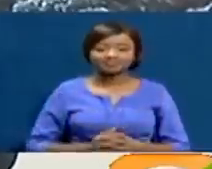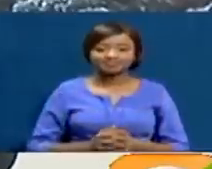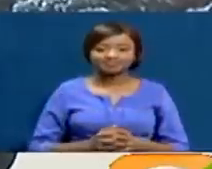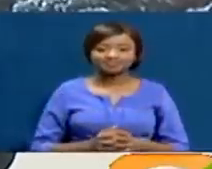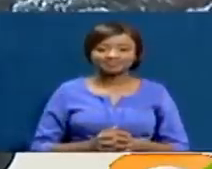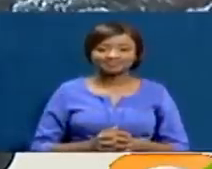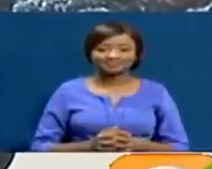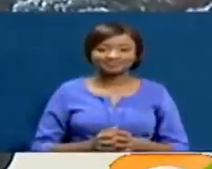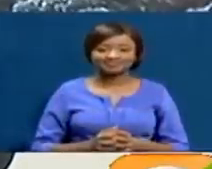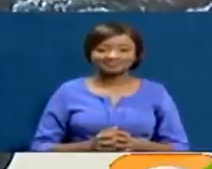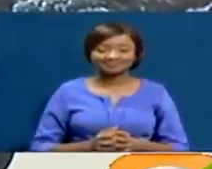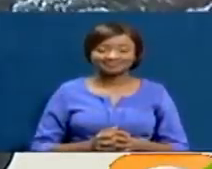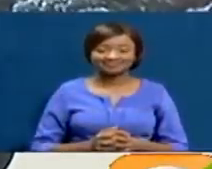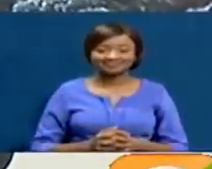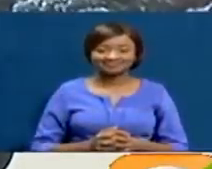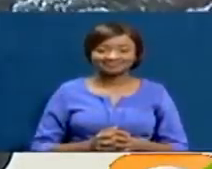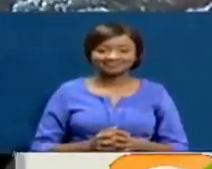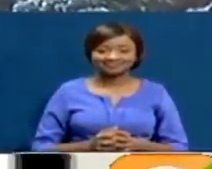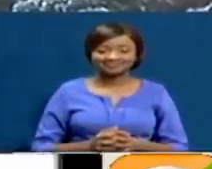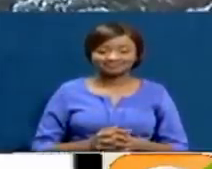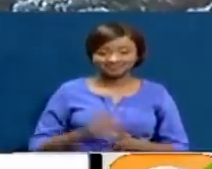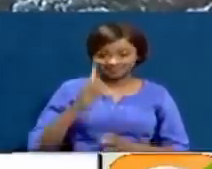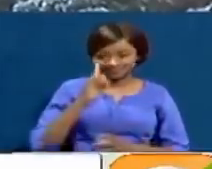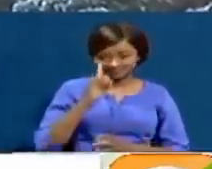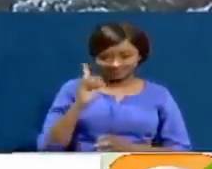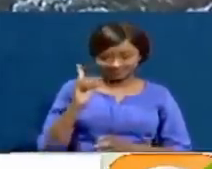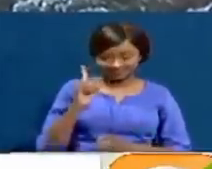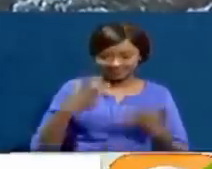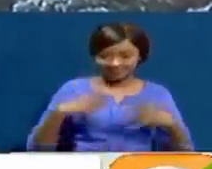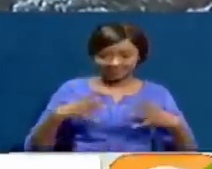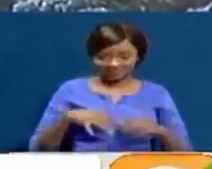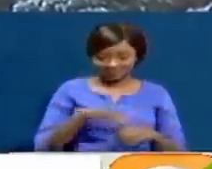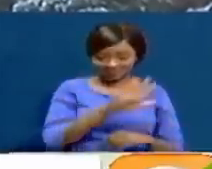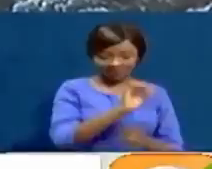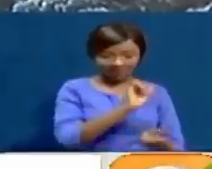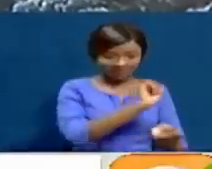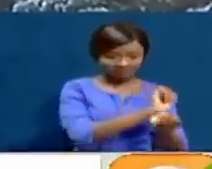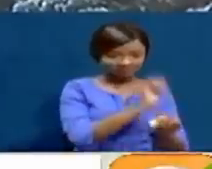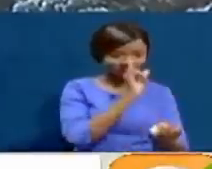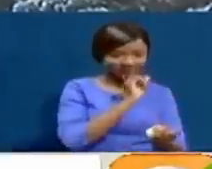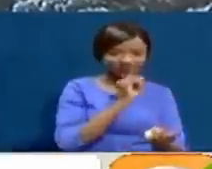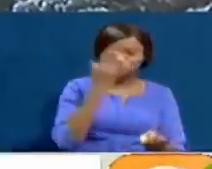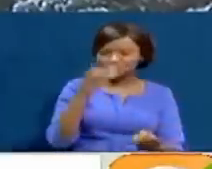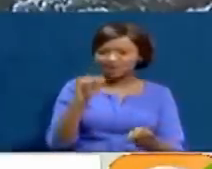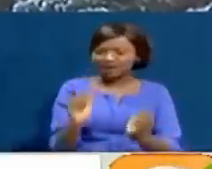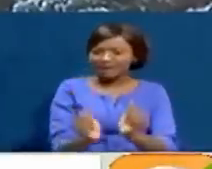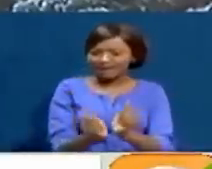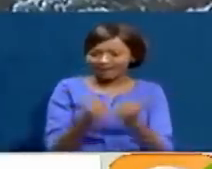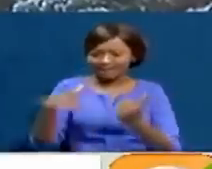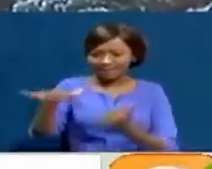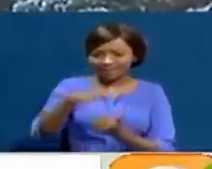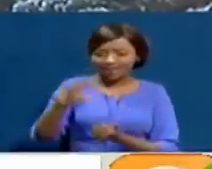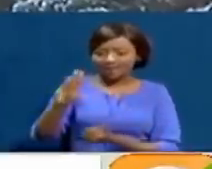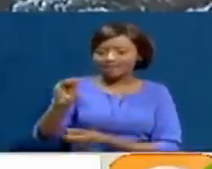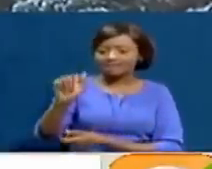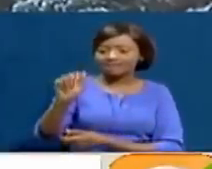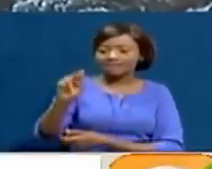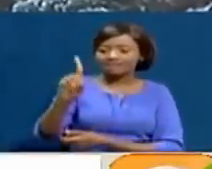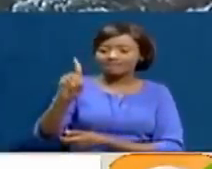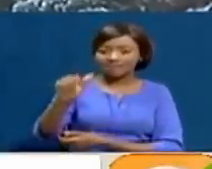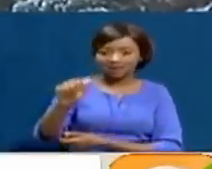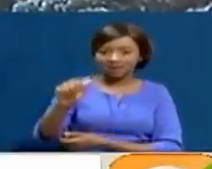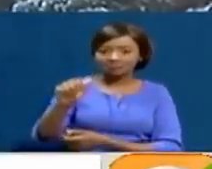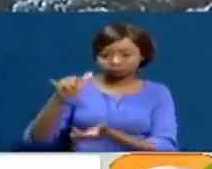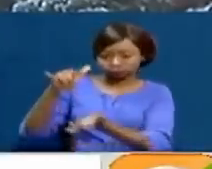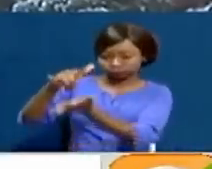Wapiganaji watano wa Shabaab wameuawa huku wengine watano wakikamatwa kufuatia shambulizi la kigaidi katika uwanja wa ndege wa Manda, kisiwani Lamu